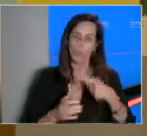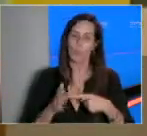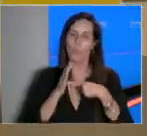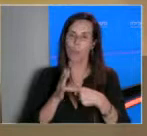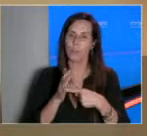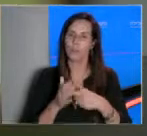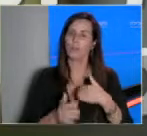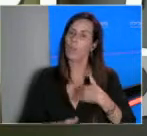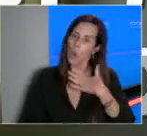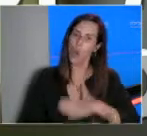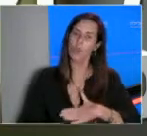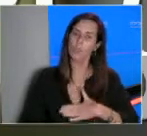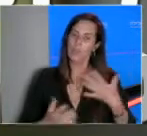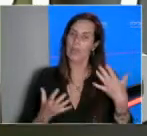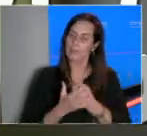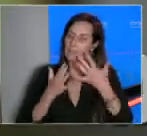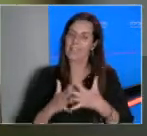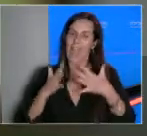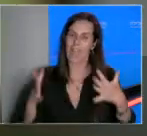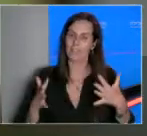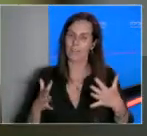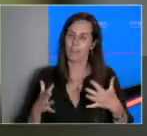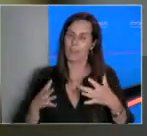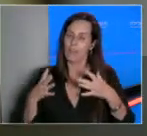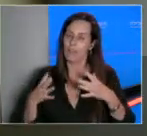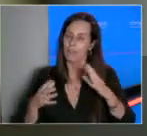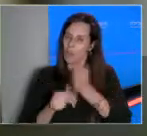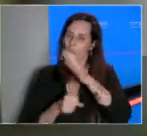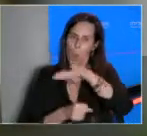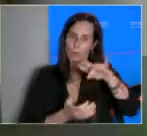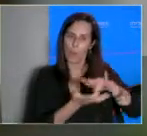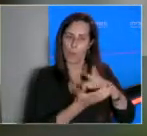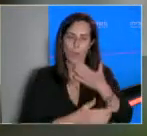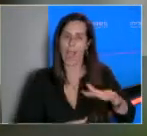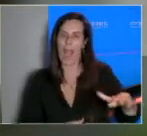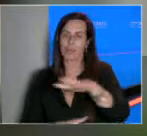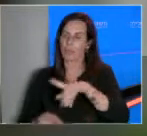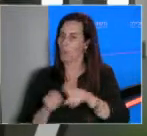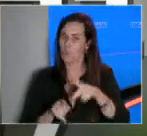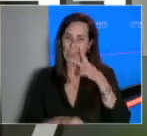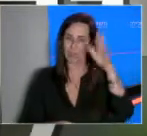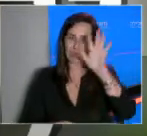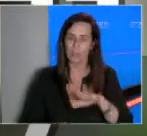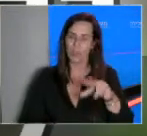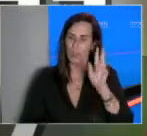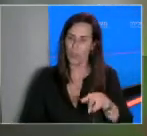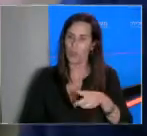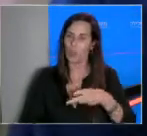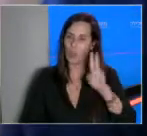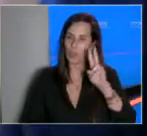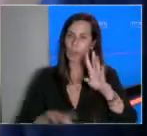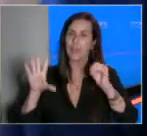מודל, שאנחנו רוצות להצליח להתרחב ולשכפל אותו לעוד חלקים בארץ, כי כמו שראיתם בסרטון, יש